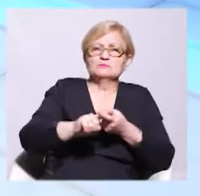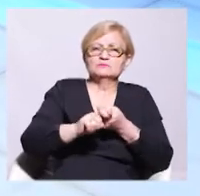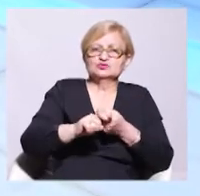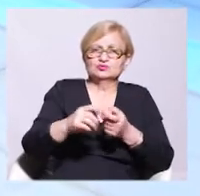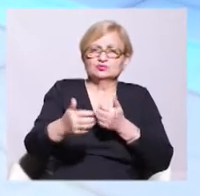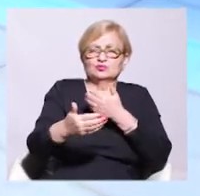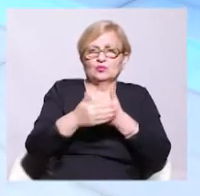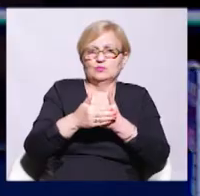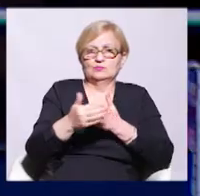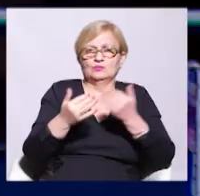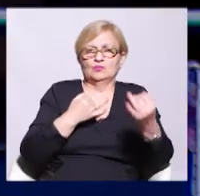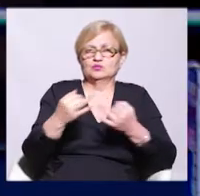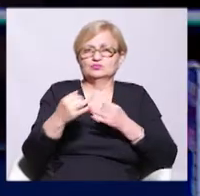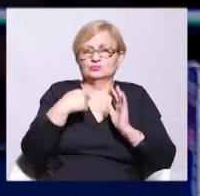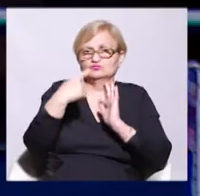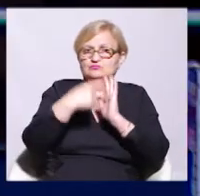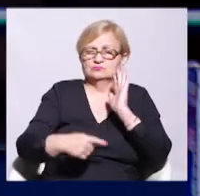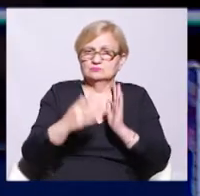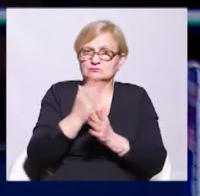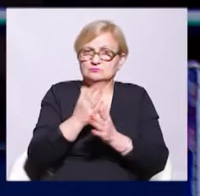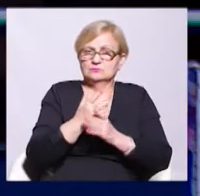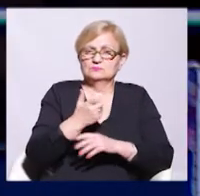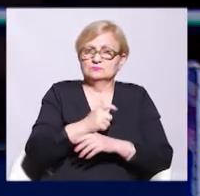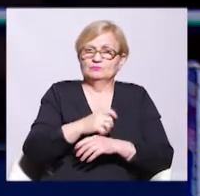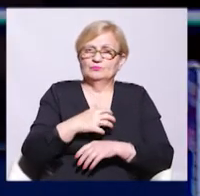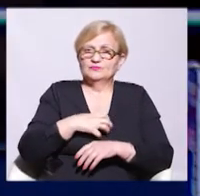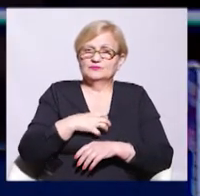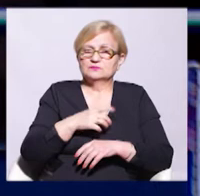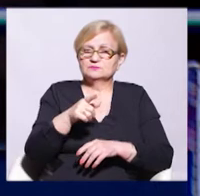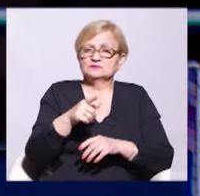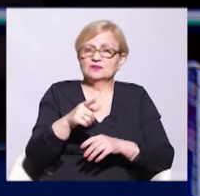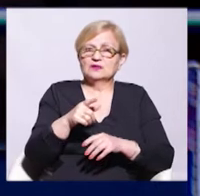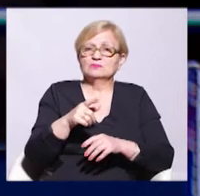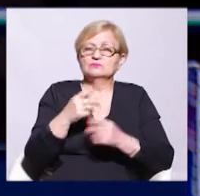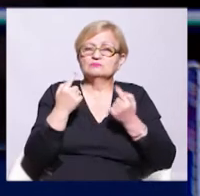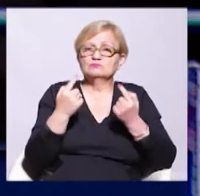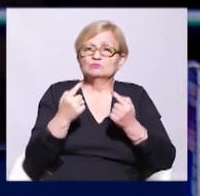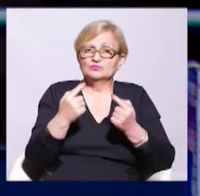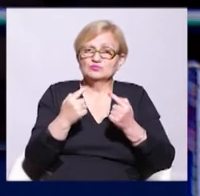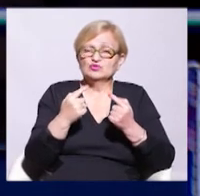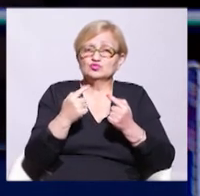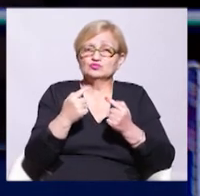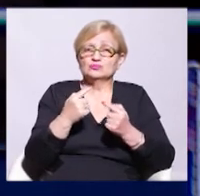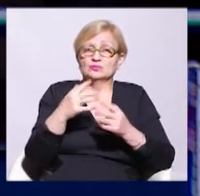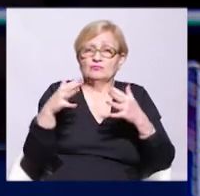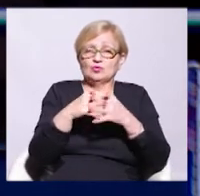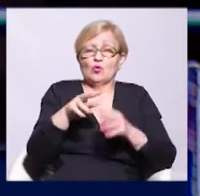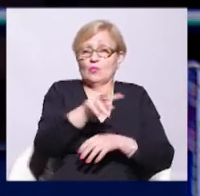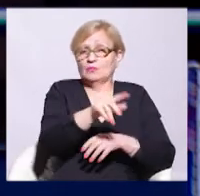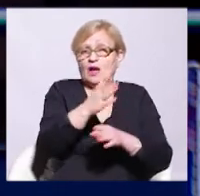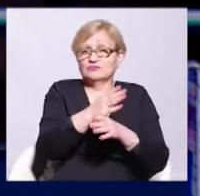ისეთი ნდობა აქვს, რომ ძალიან მნიშვნელოვან ომში დახმარებას სთხოვს. Სწორედ საქართველოს სთხოვს